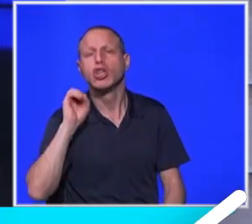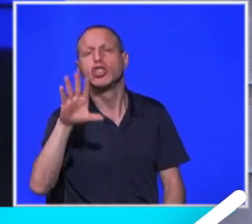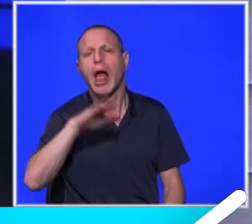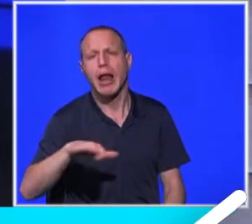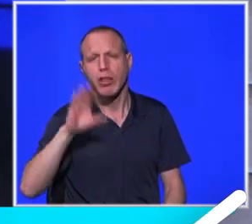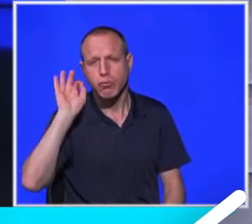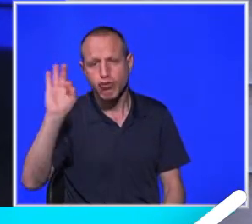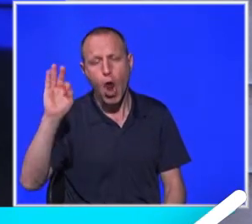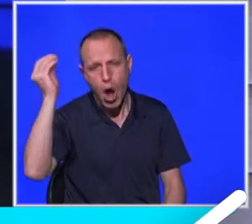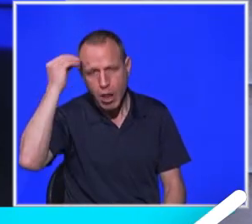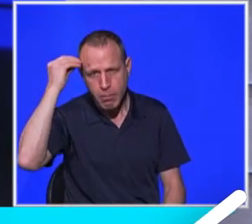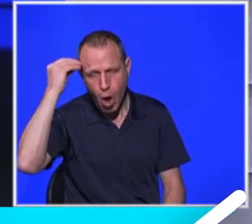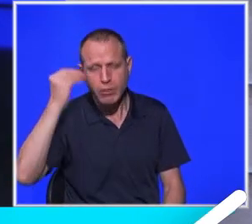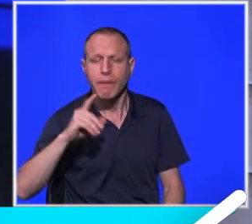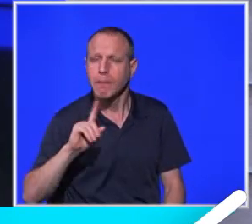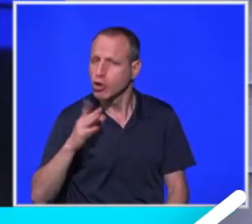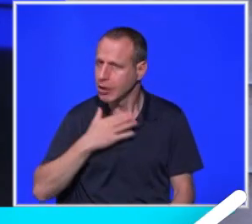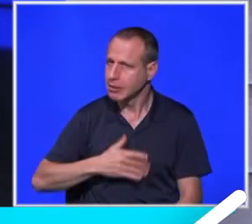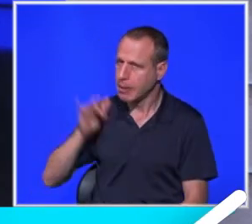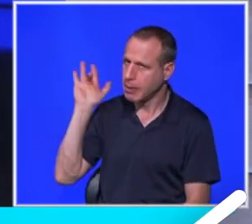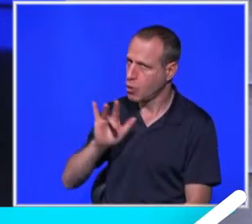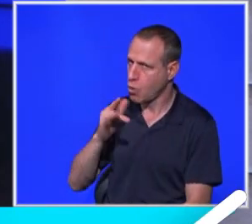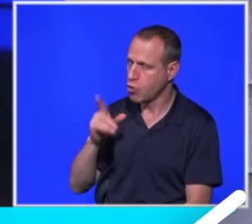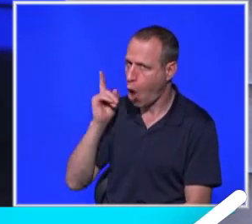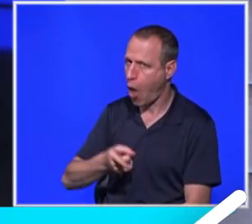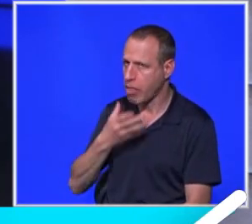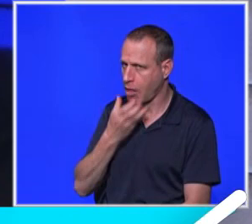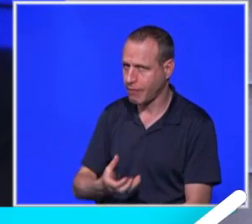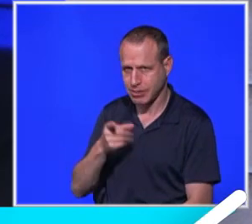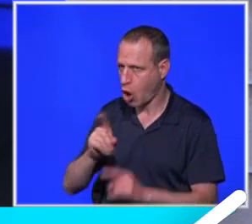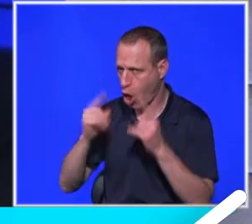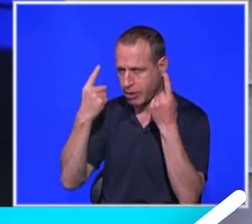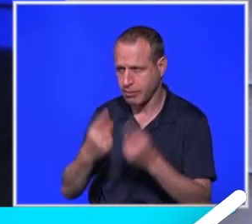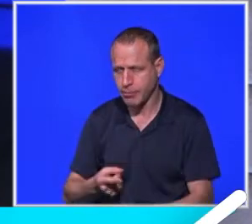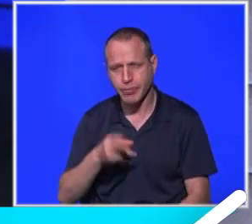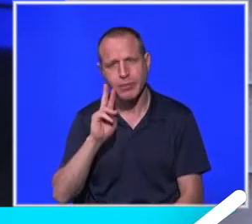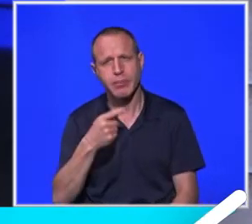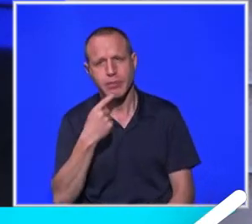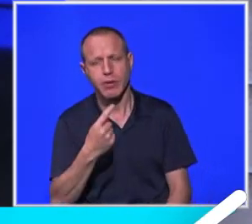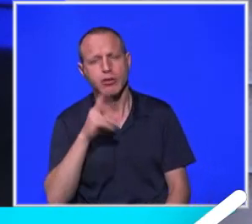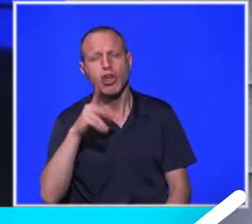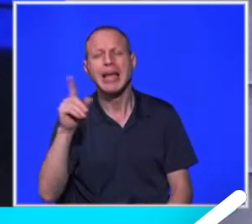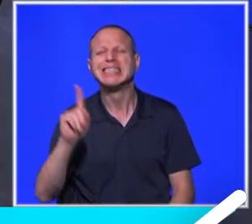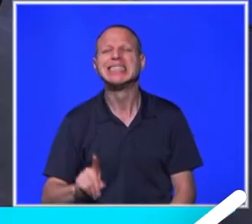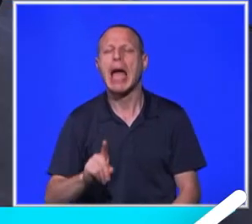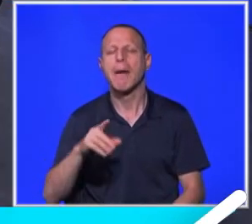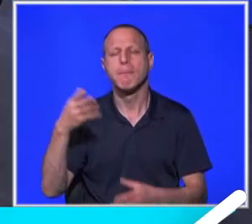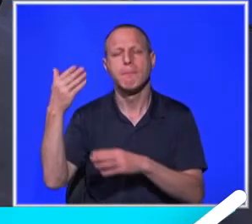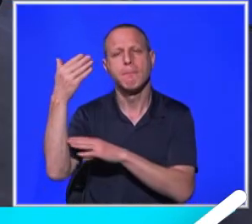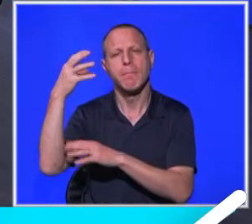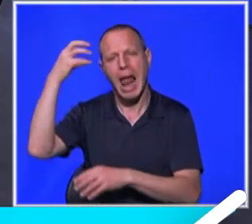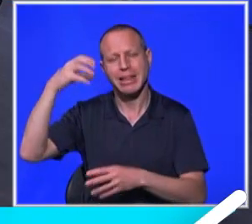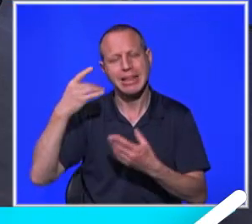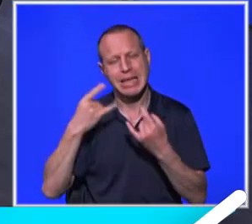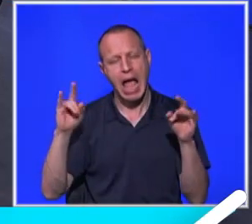שלו ללמוד בבתי ספר... מי שירצה בניגוד להוראת הרב. זה לא יקרה. לא, צריך לומר שיש כבר זרם ממלכתי חרדי, רק הנציגות